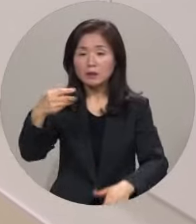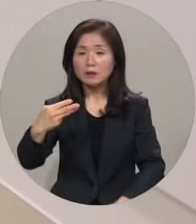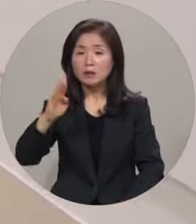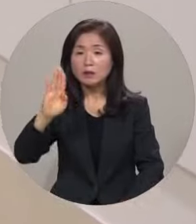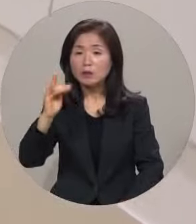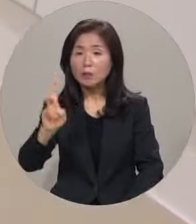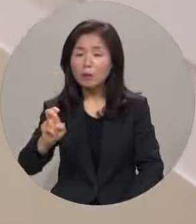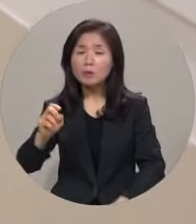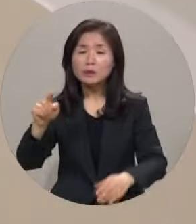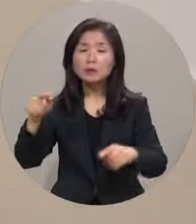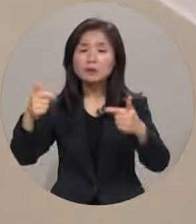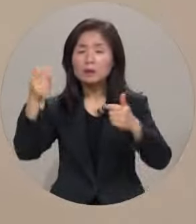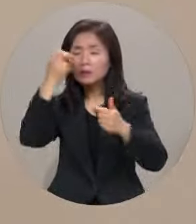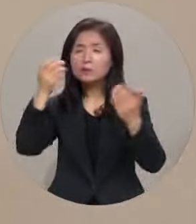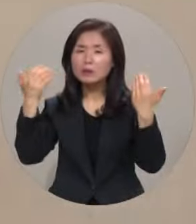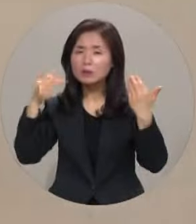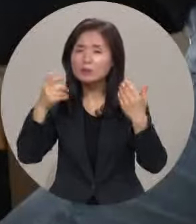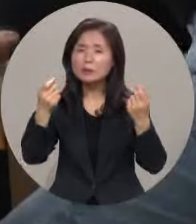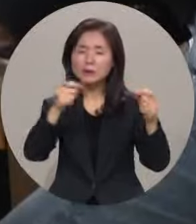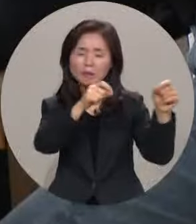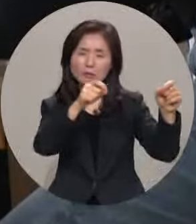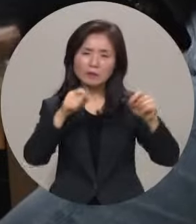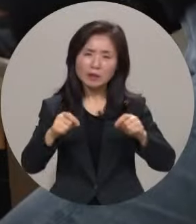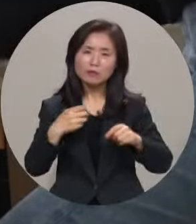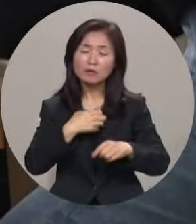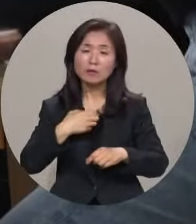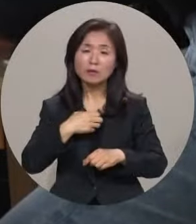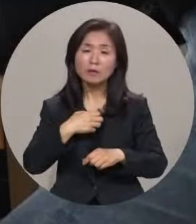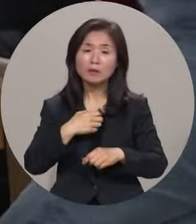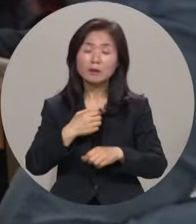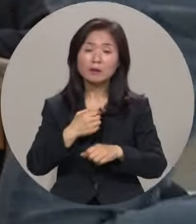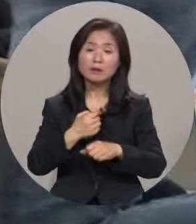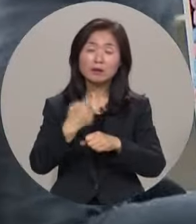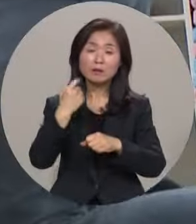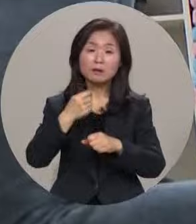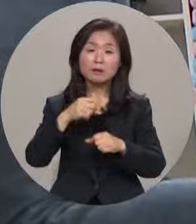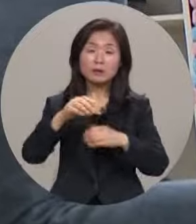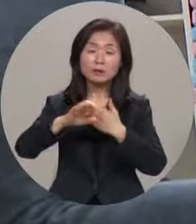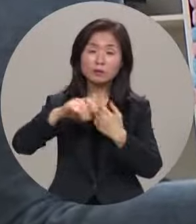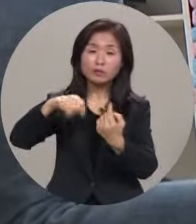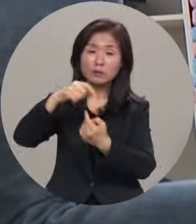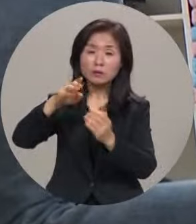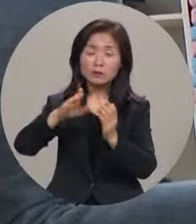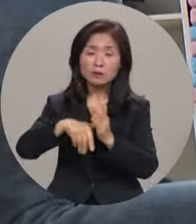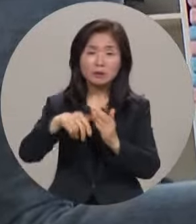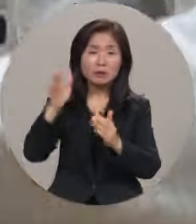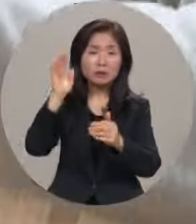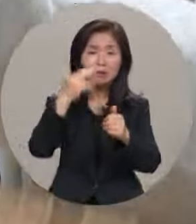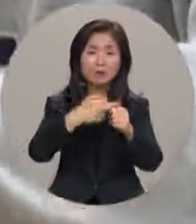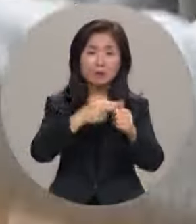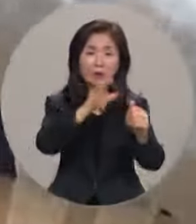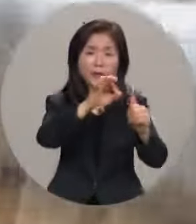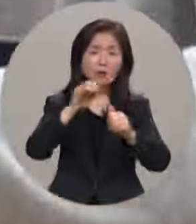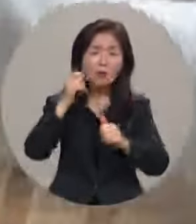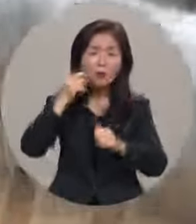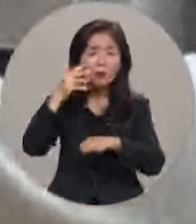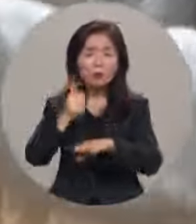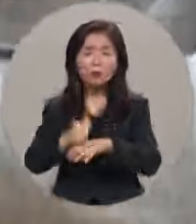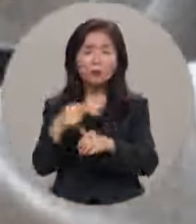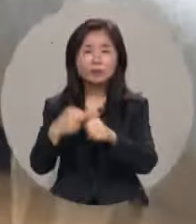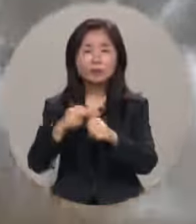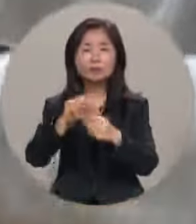우려하고 있습니다 실제로 지난해 10범 운영 중 강사를 구하지 못해 교사가 프로그램을 대신 맡은 사례도